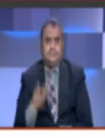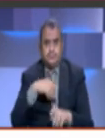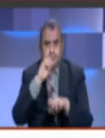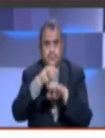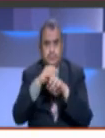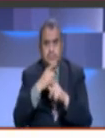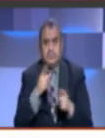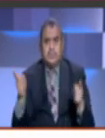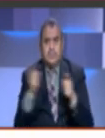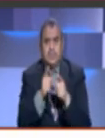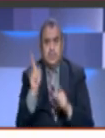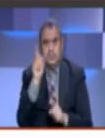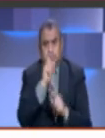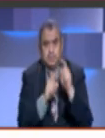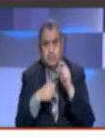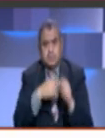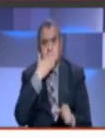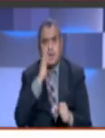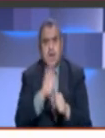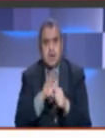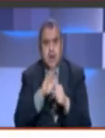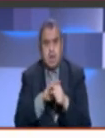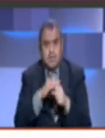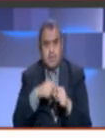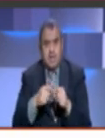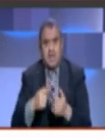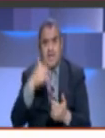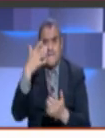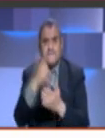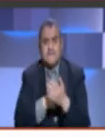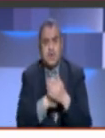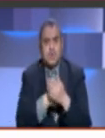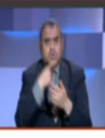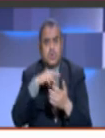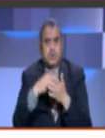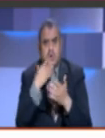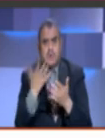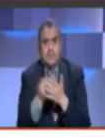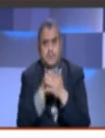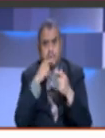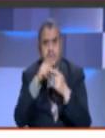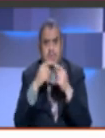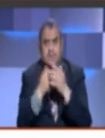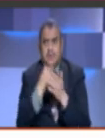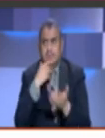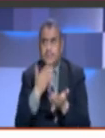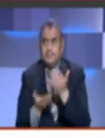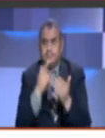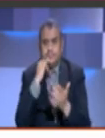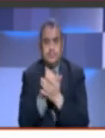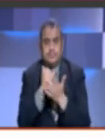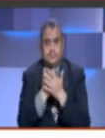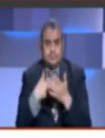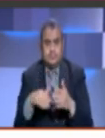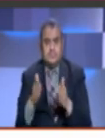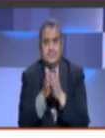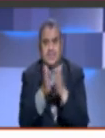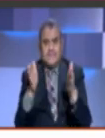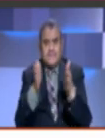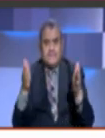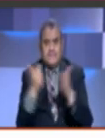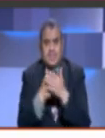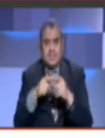نقطه تانية، حضرتك شايف ان رمضان ممكن يكون فرصه ازاي لتحقيق التباعد الاجتماعي فعلا لمحاربه